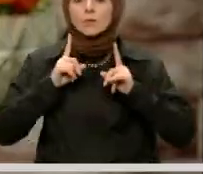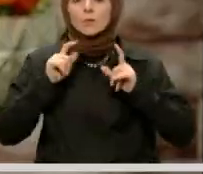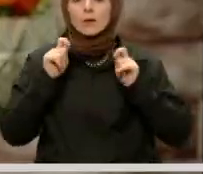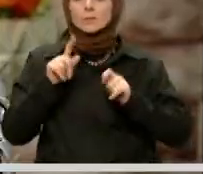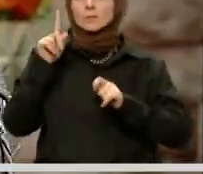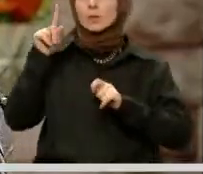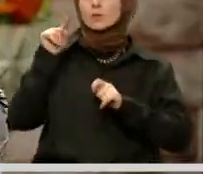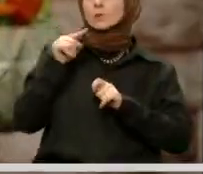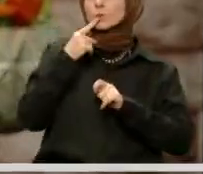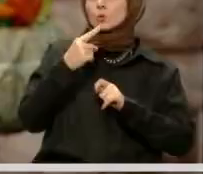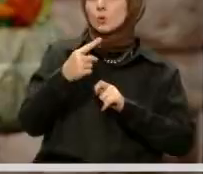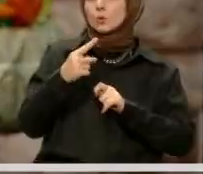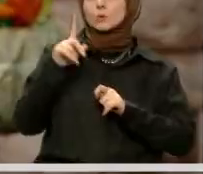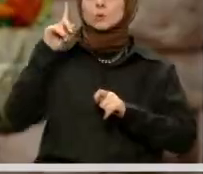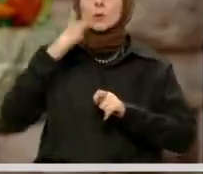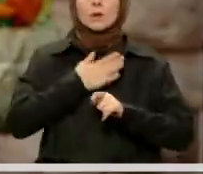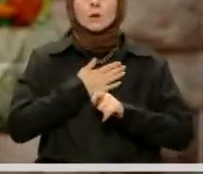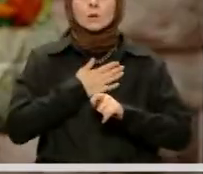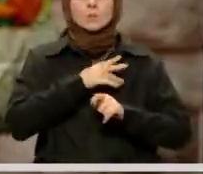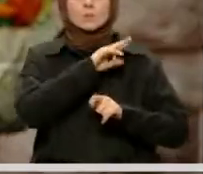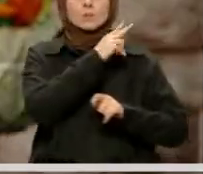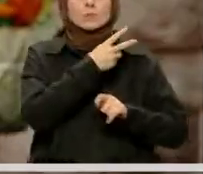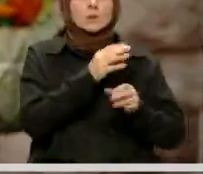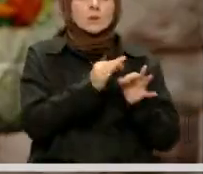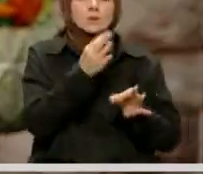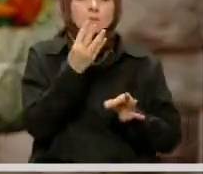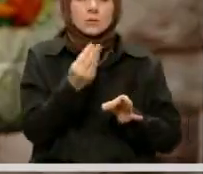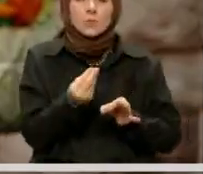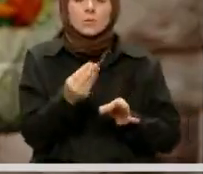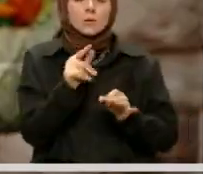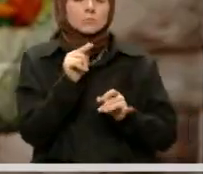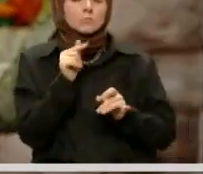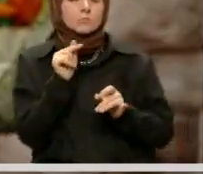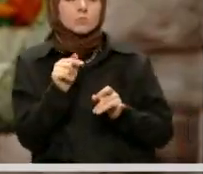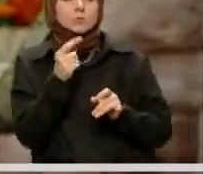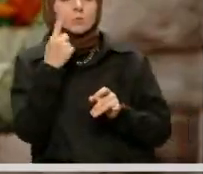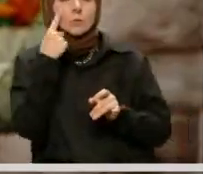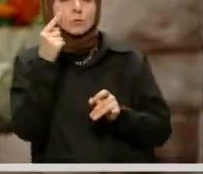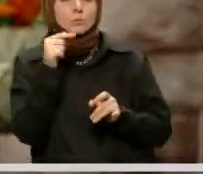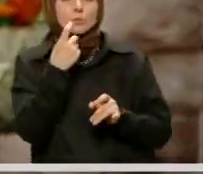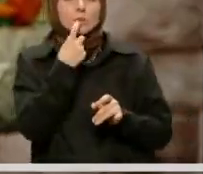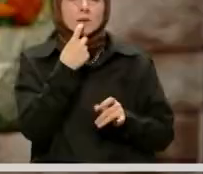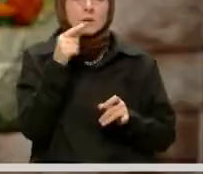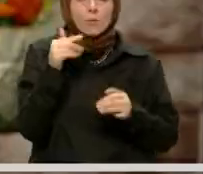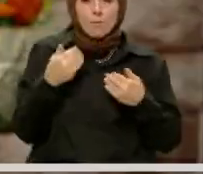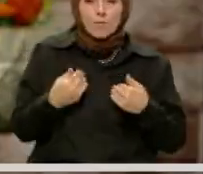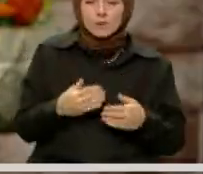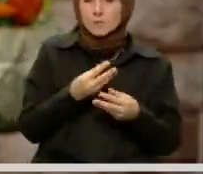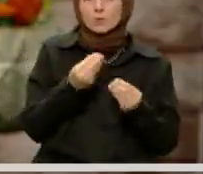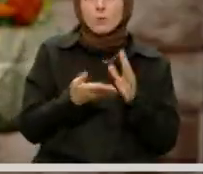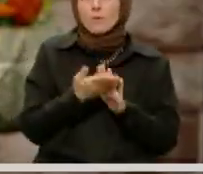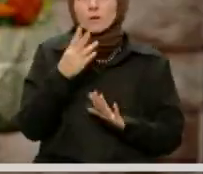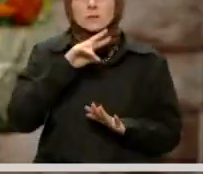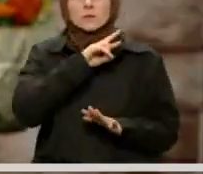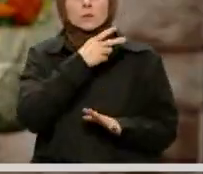söylemiş oluyorsunuz. Rabbim, günahkarım, bu ellerimle çok günah işledim, bu gözüm, bu dilim, bu bedenim çok günah işledi. Ama biliyorum ki